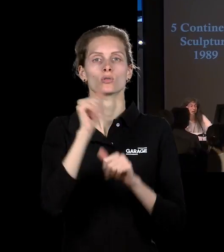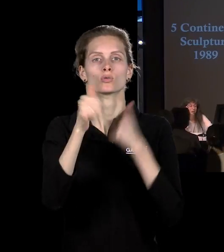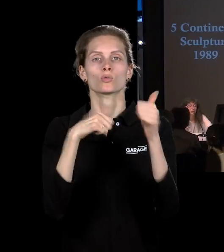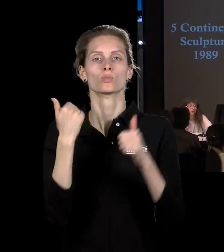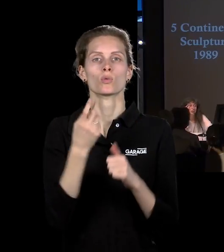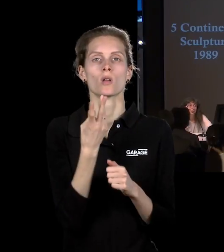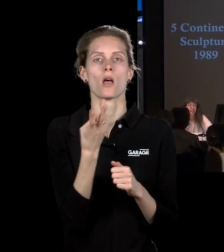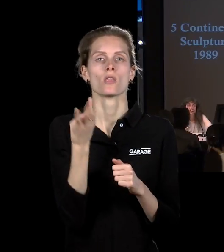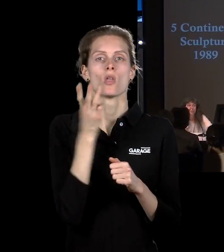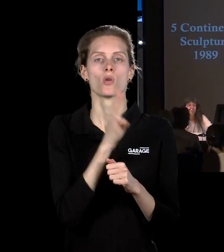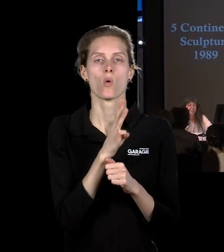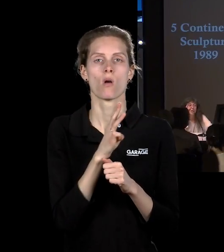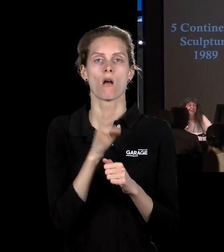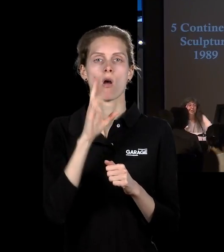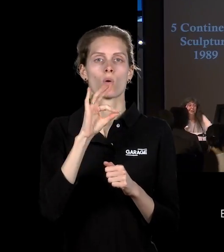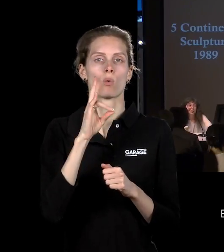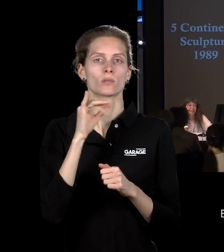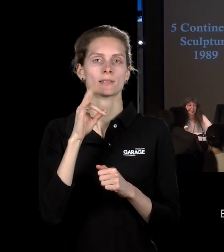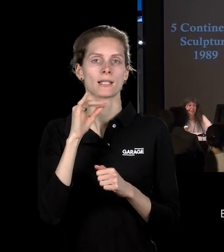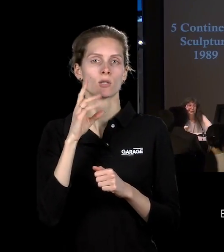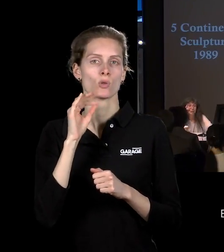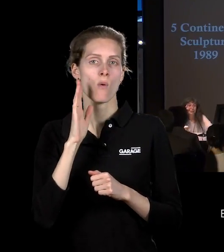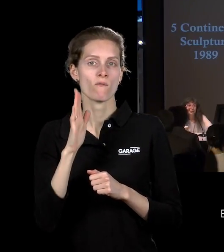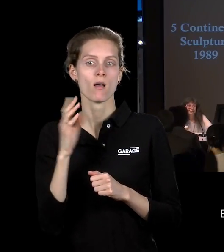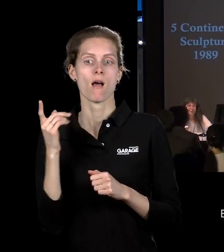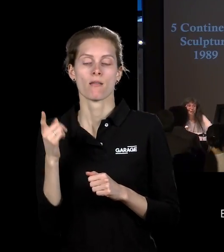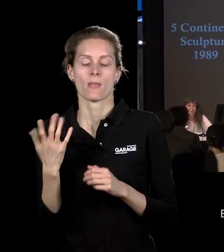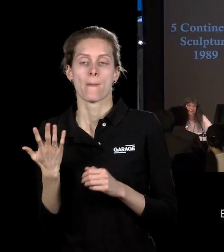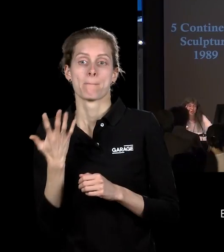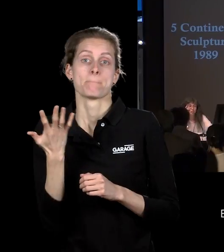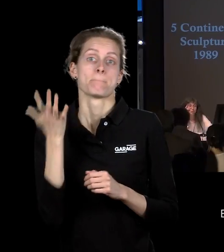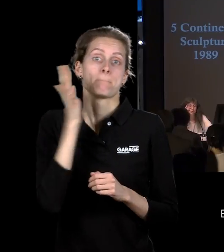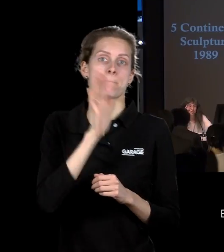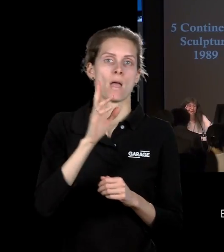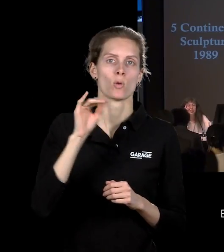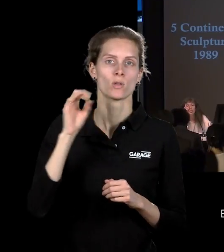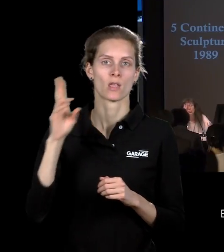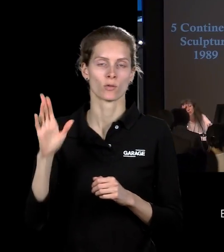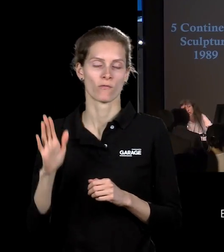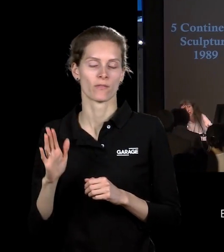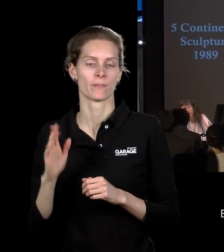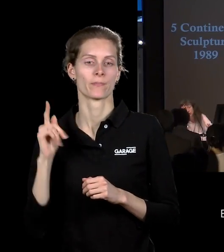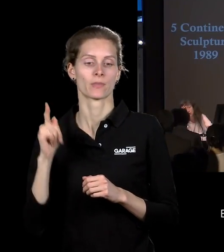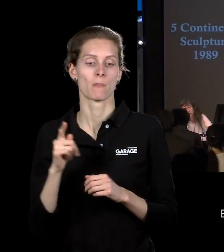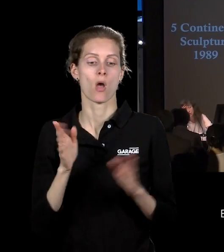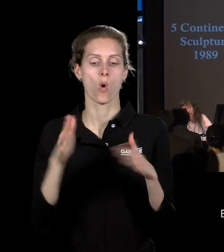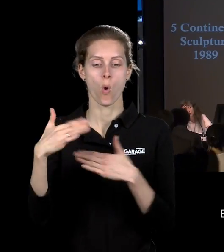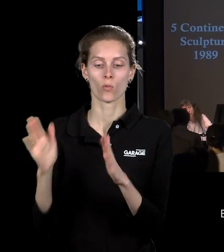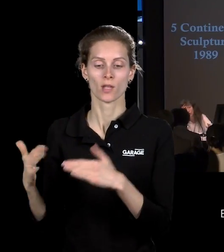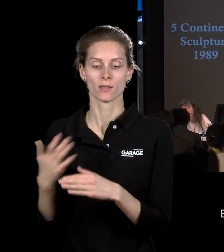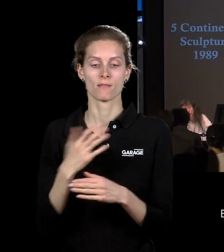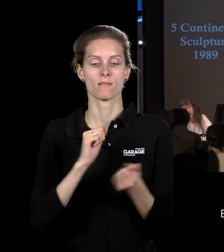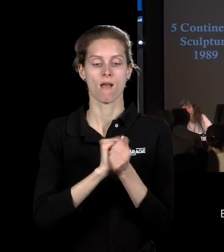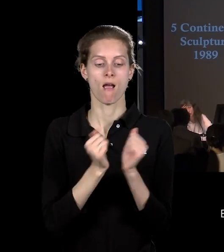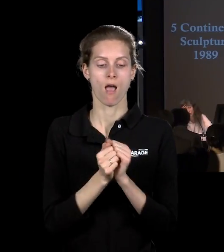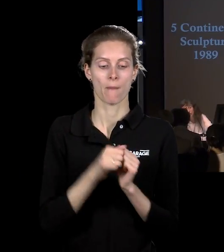контейнер с камнями, где действительно камни в каждом из отделений этого контейнера взяты с одного из